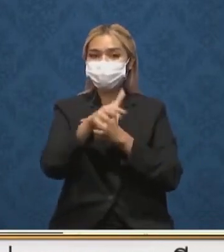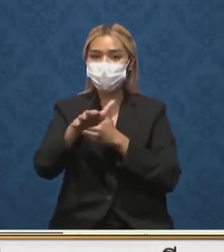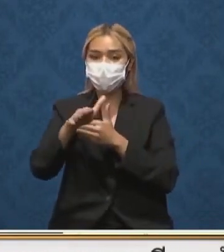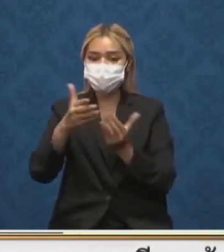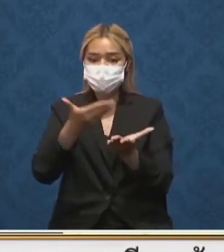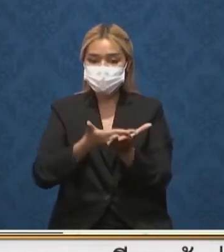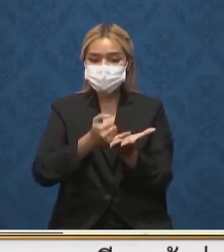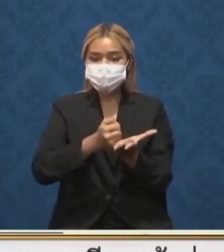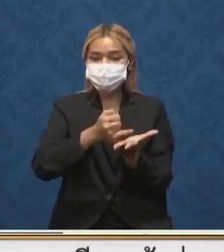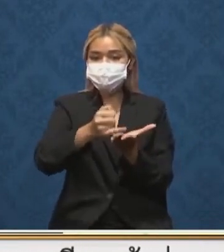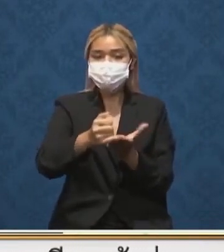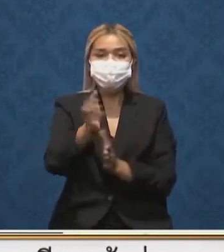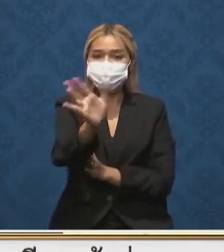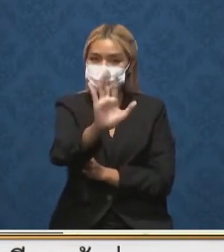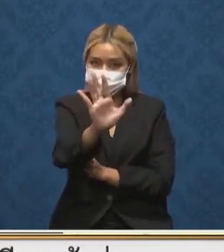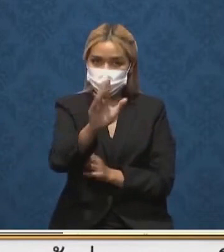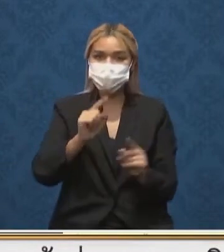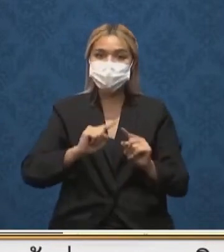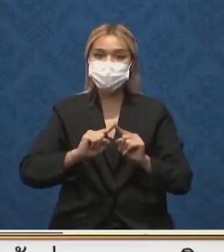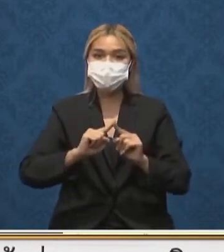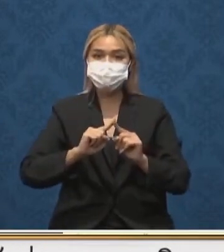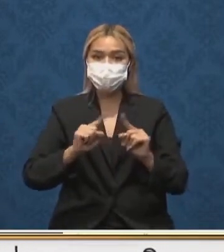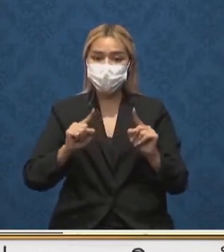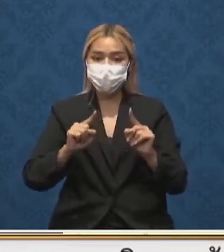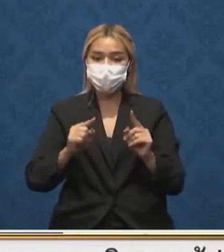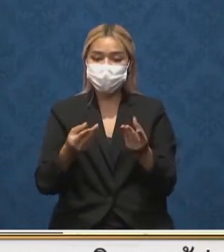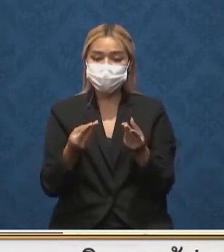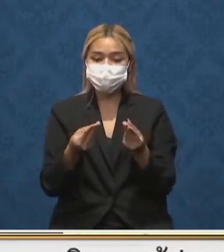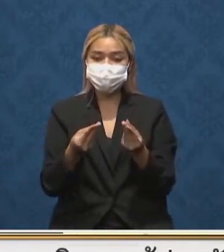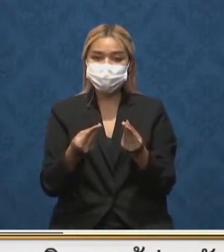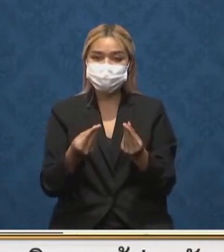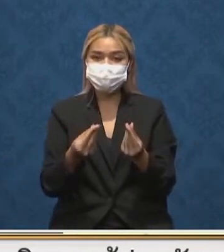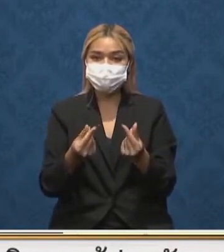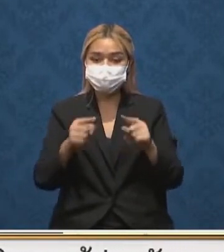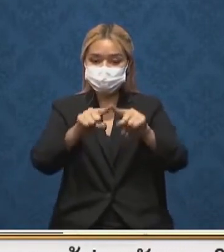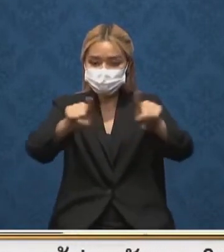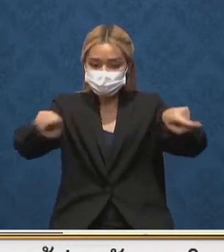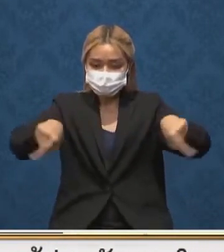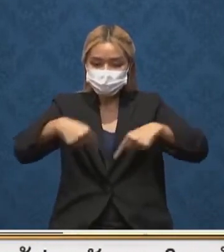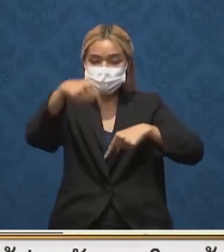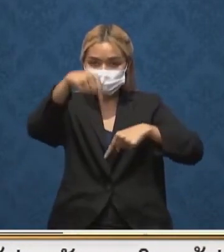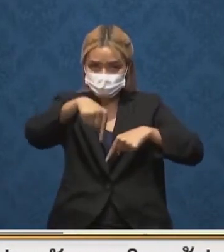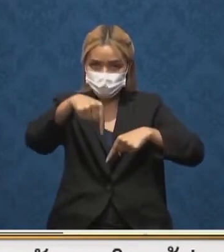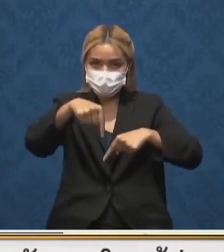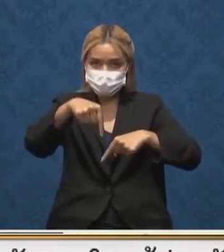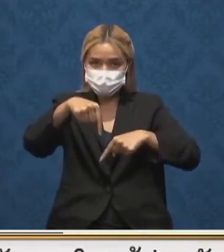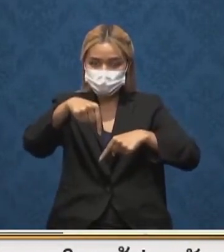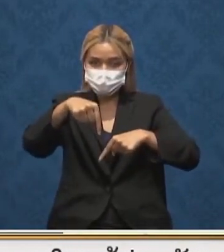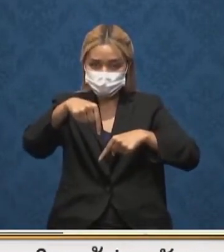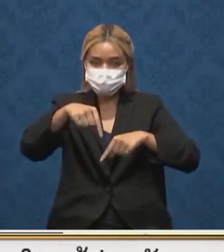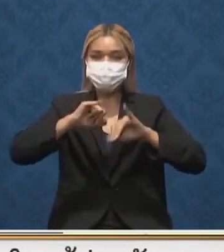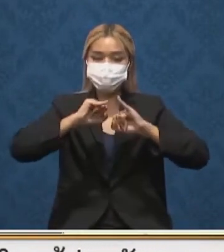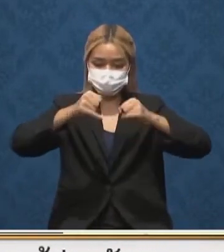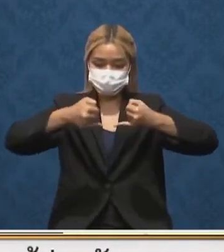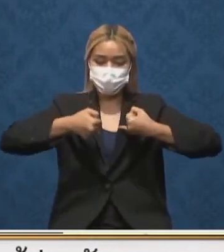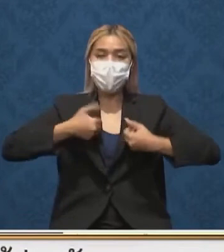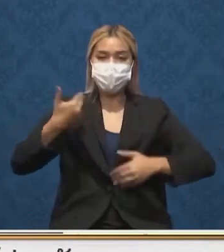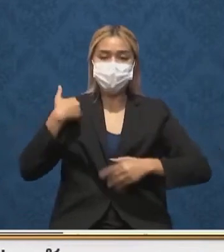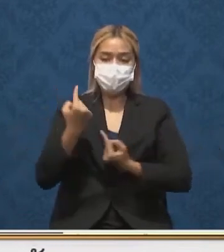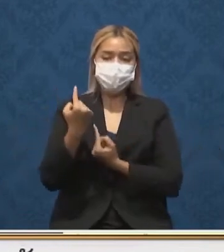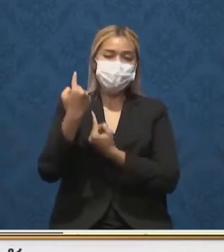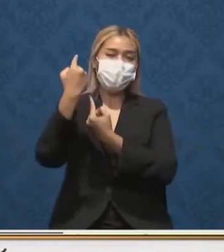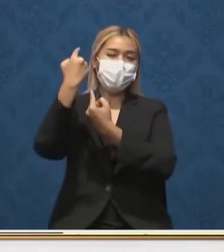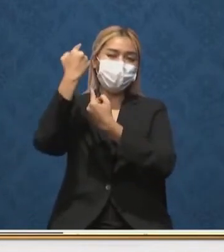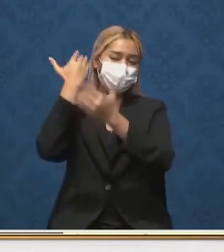ที่เป็นเรื่องของคนที่ถือเอกสารสิทธิ์ซึ่งอยู่มาโบราณตั้งแต่เริ่มเอามีคนที่อยู่